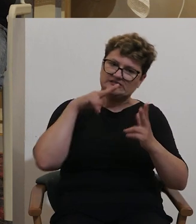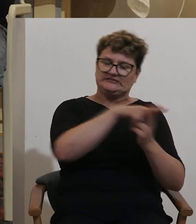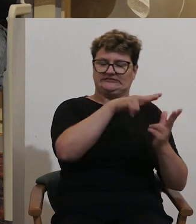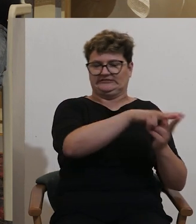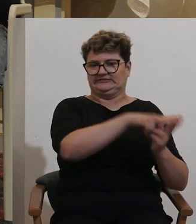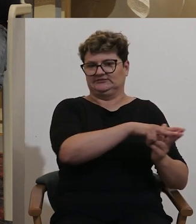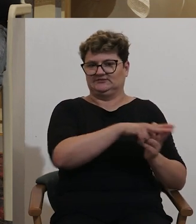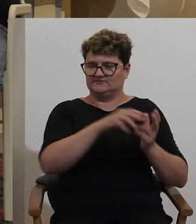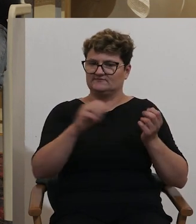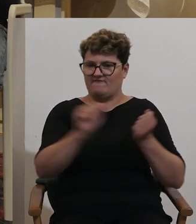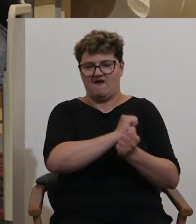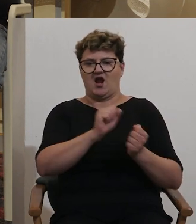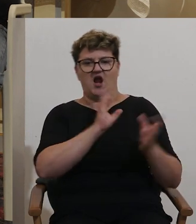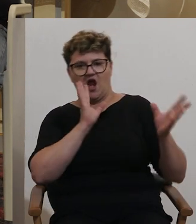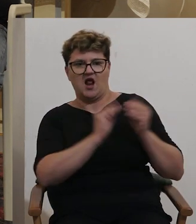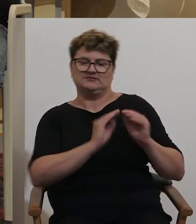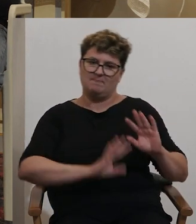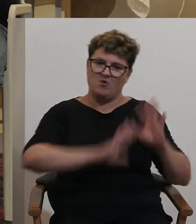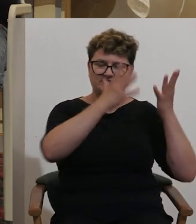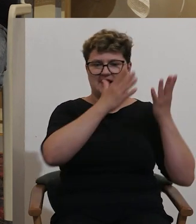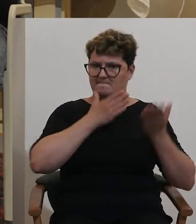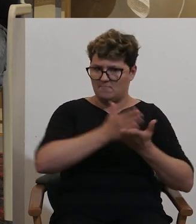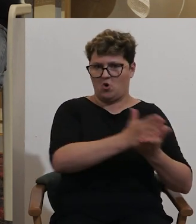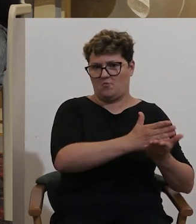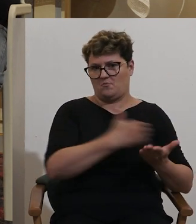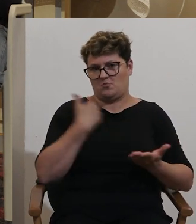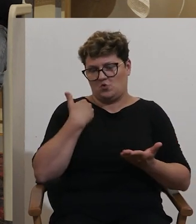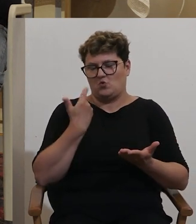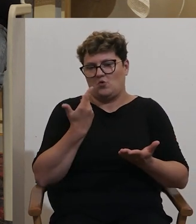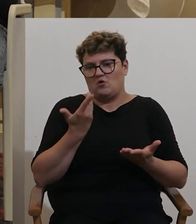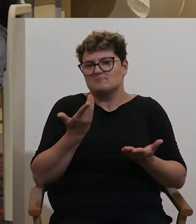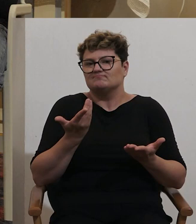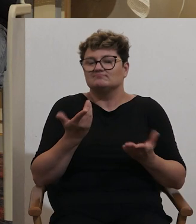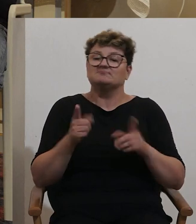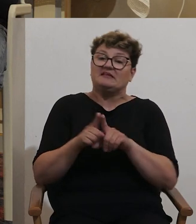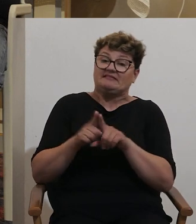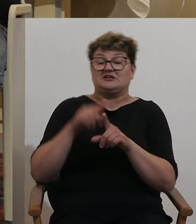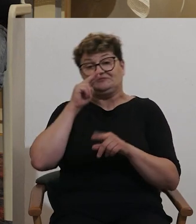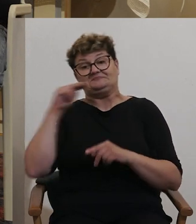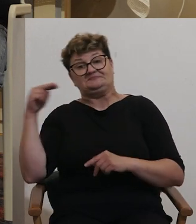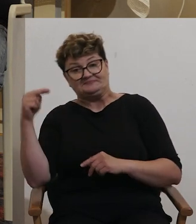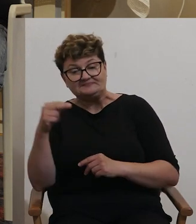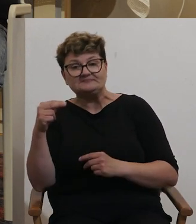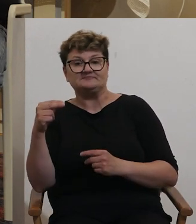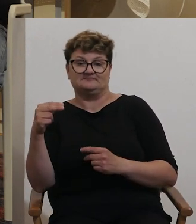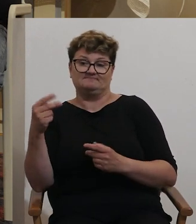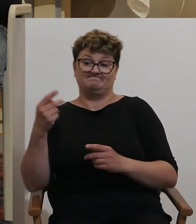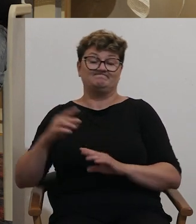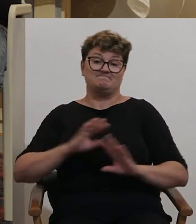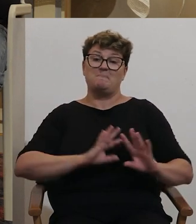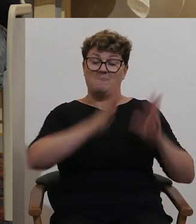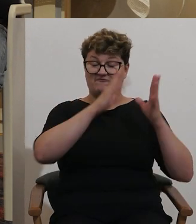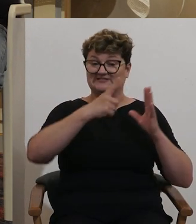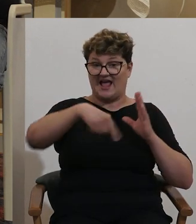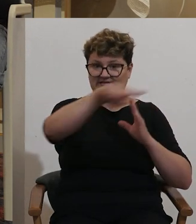walczyli ramię z powstańcami warszawskimi. I też z drugiej strony trzeba powiedzieć, że ci powstańcy